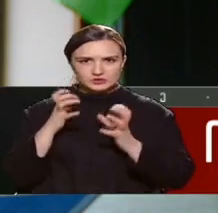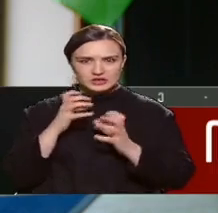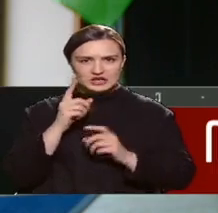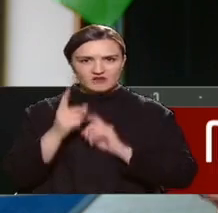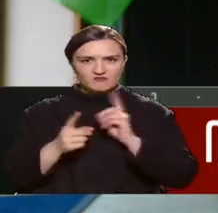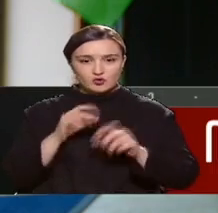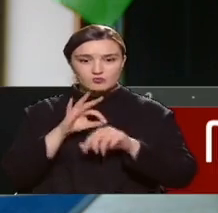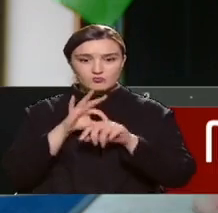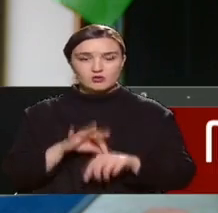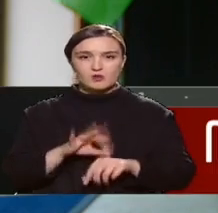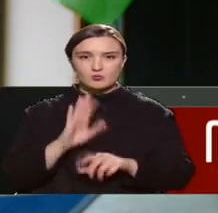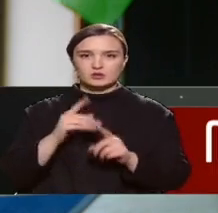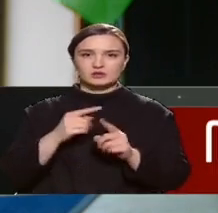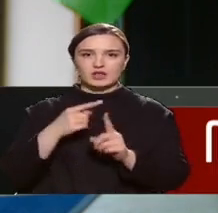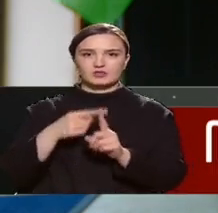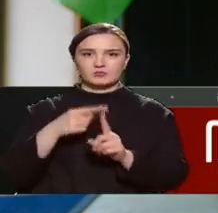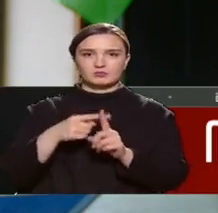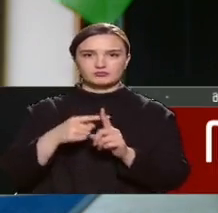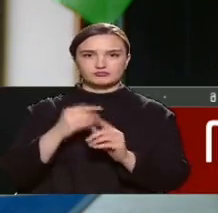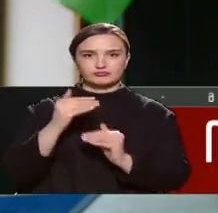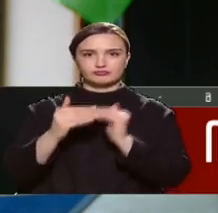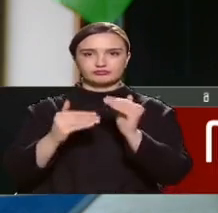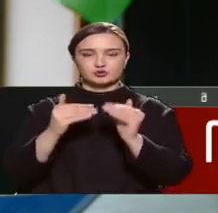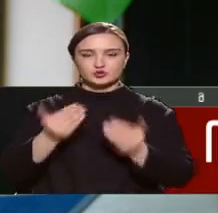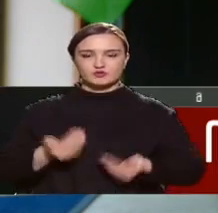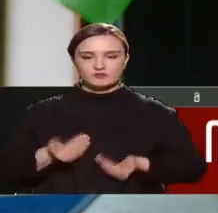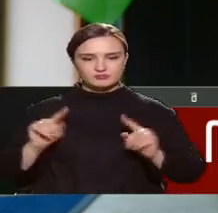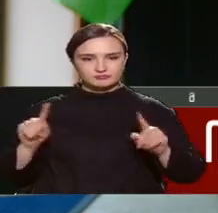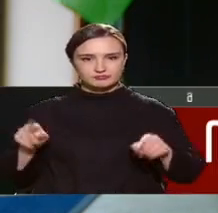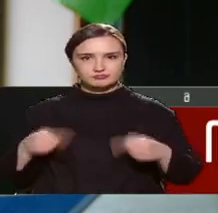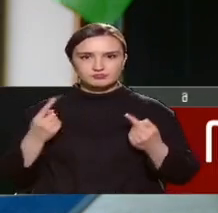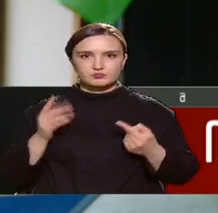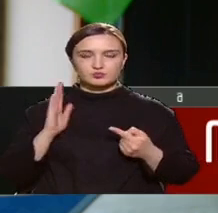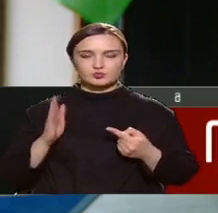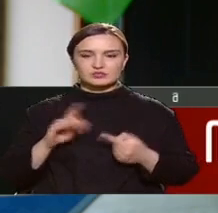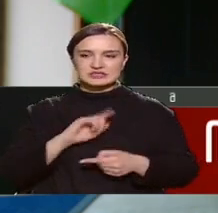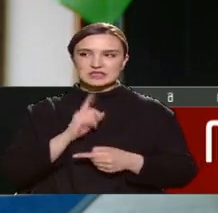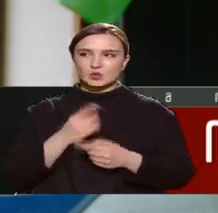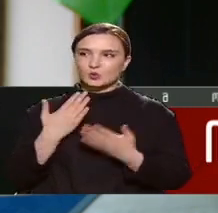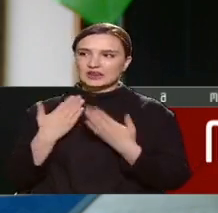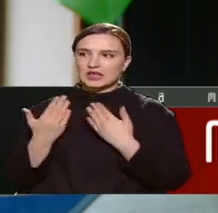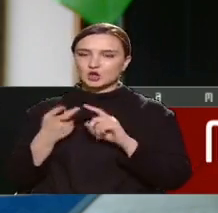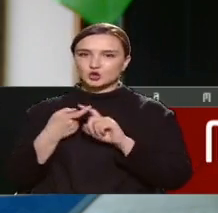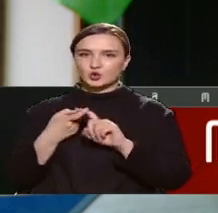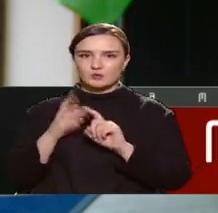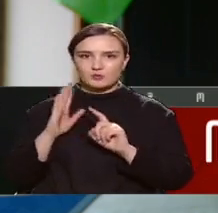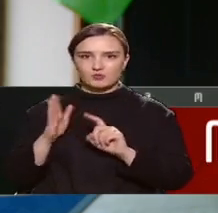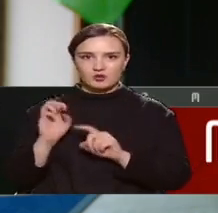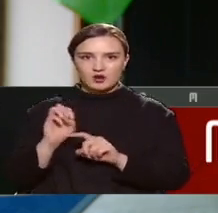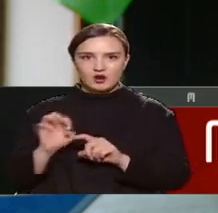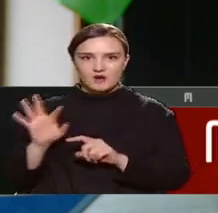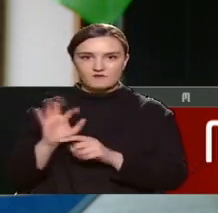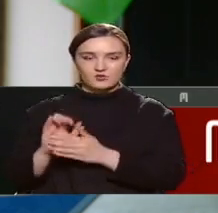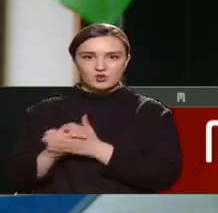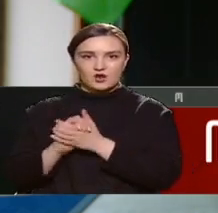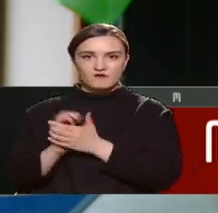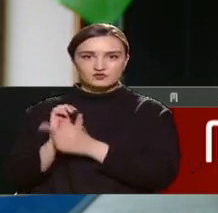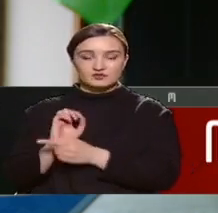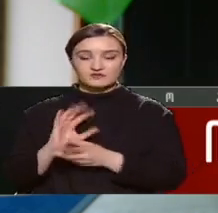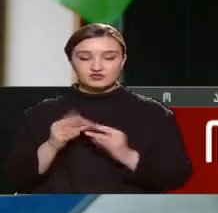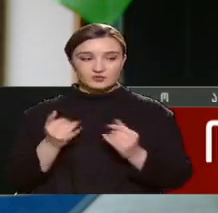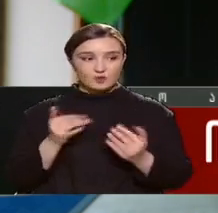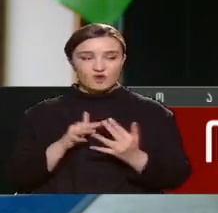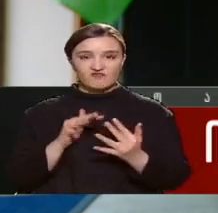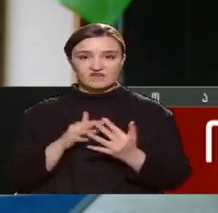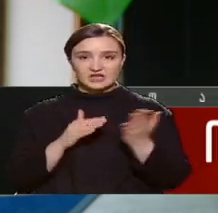ძალიან დადებითად აისახება ყველაფერზე, ჩვენი ცხოვრებას გაუმჯობესდება, უფრო მჭიდრო ურთიერთობა გვექნება ევროკავშირთან და ზოგადად აი ახლა კონფლიქტი